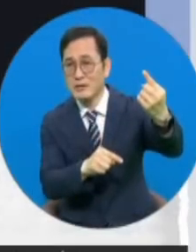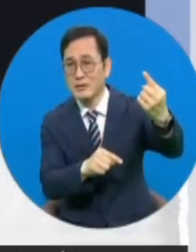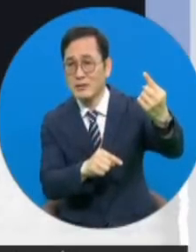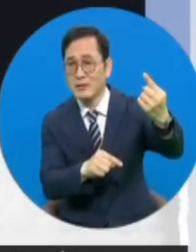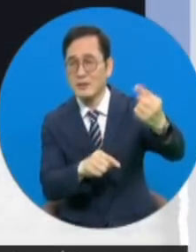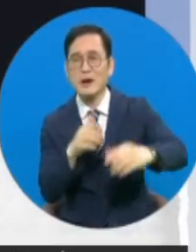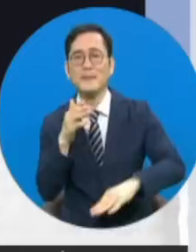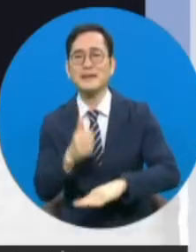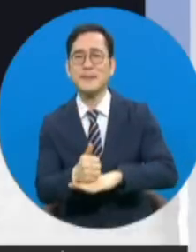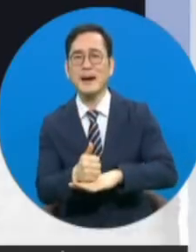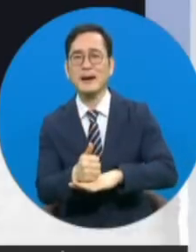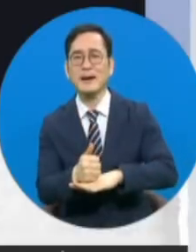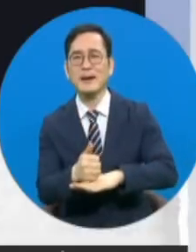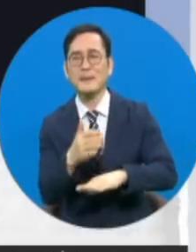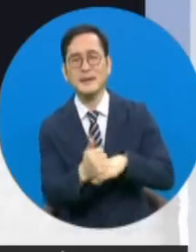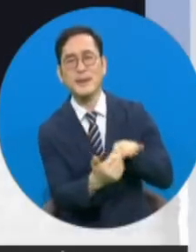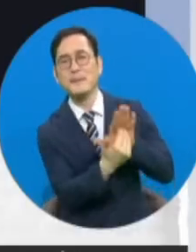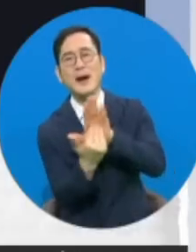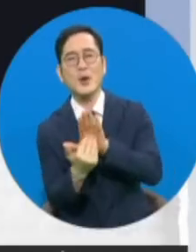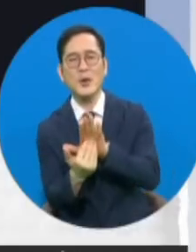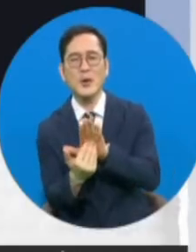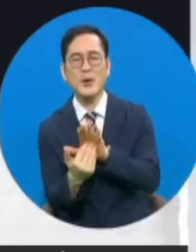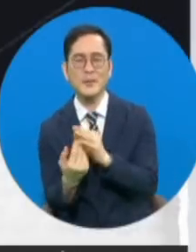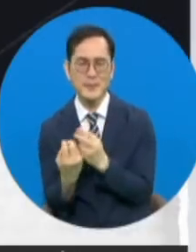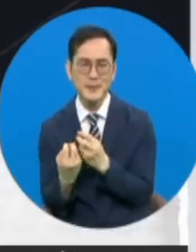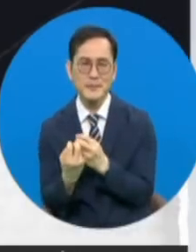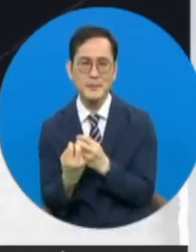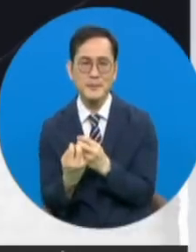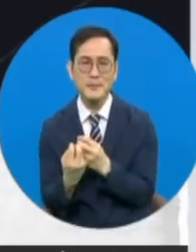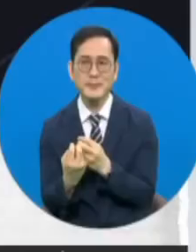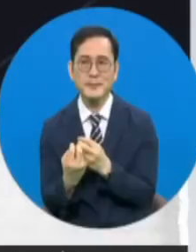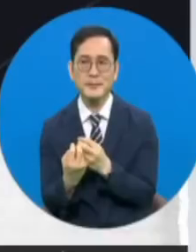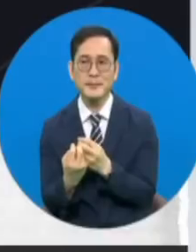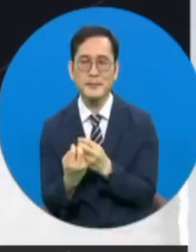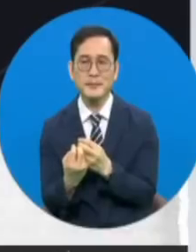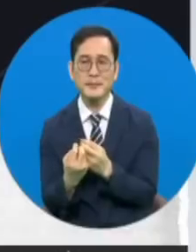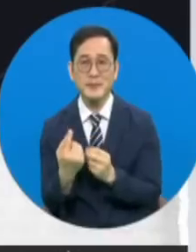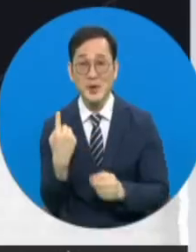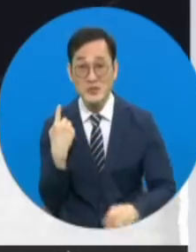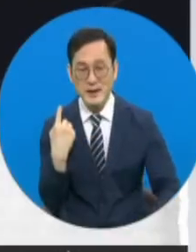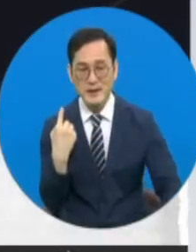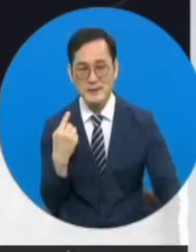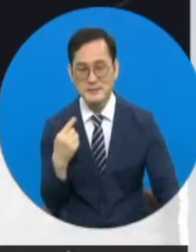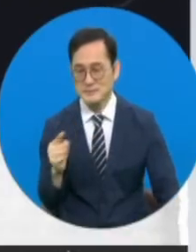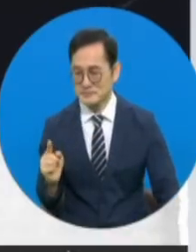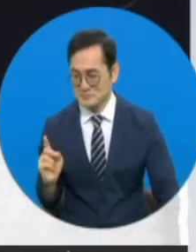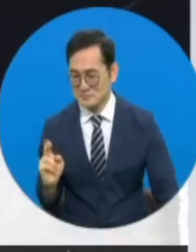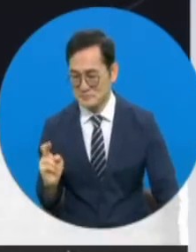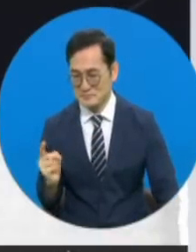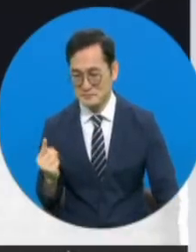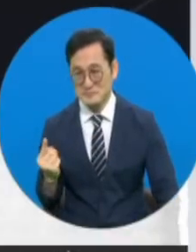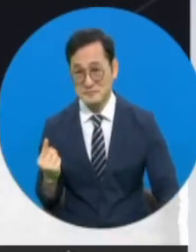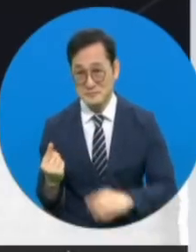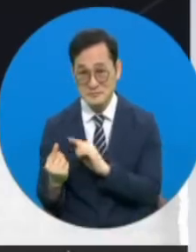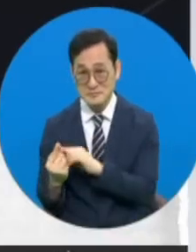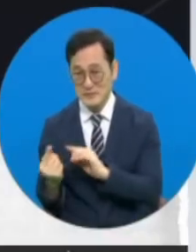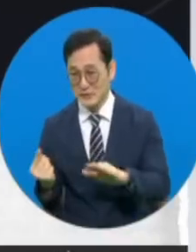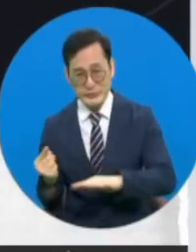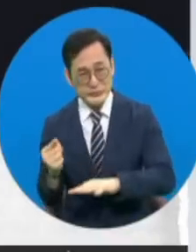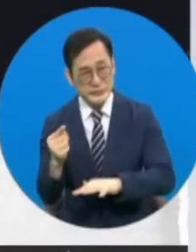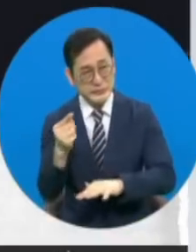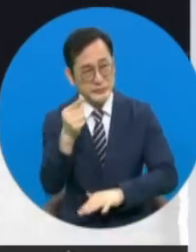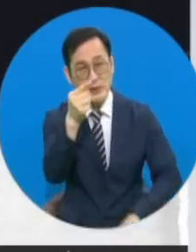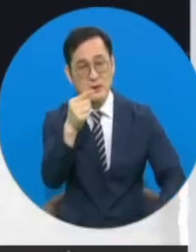마지막 안전판이라고 볼 수가 있는데요 이번에 이제 어제 SM 같은 경우는 제가 대략 속도를